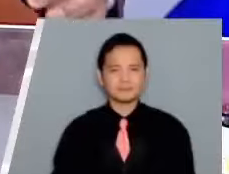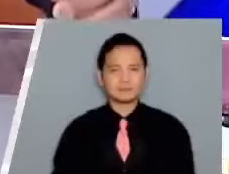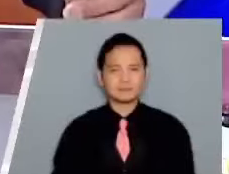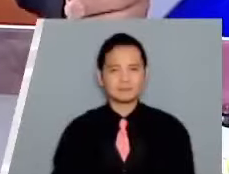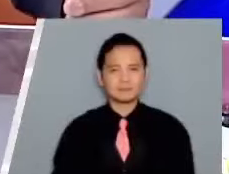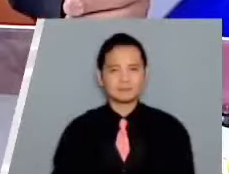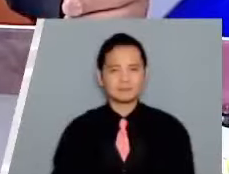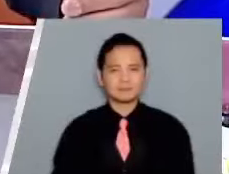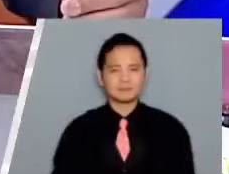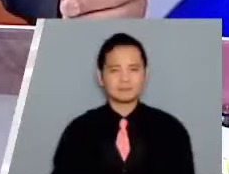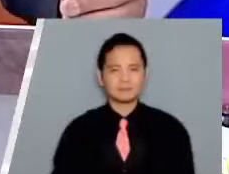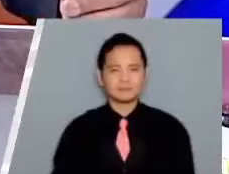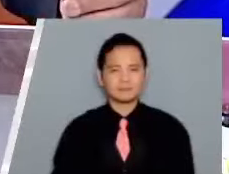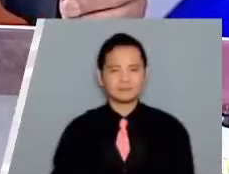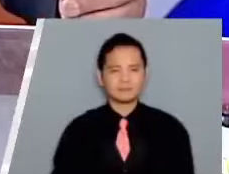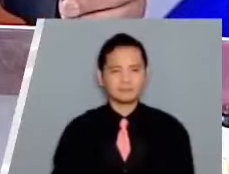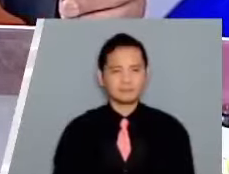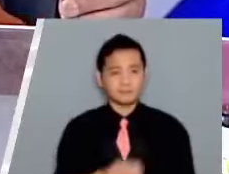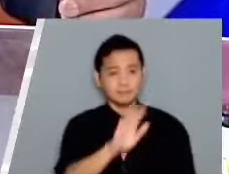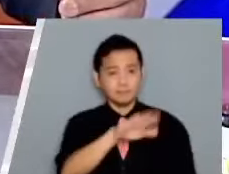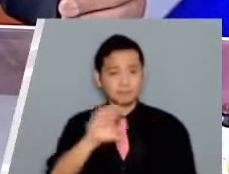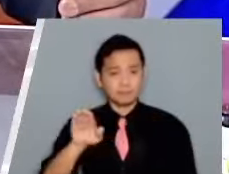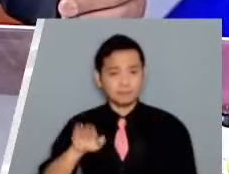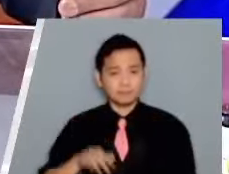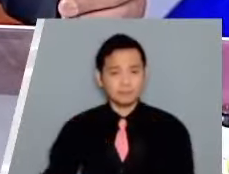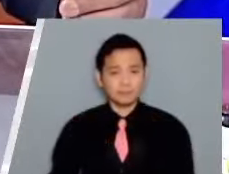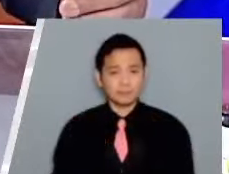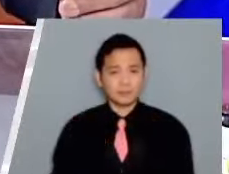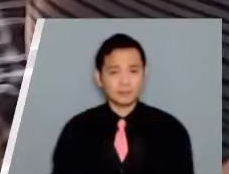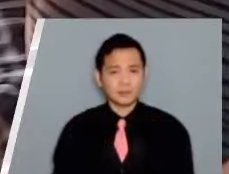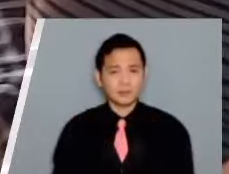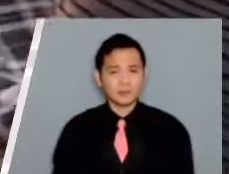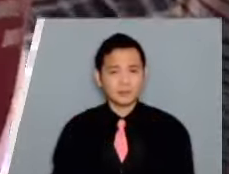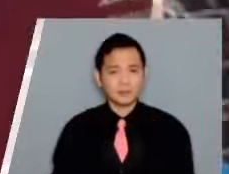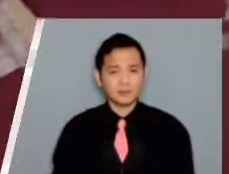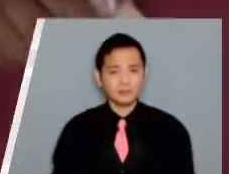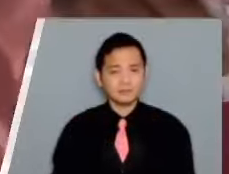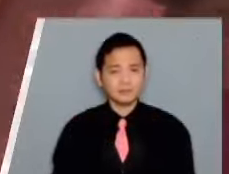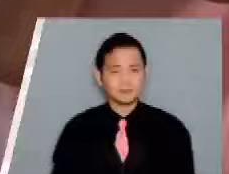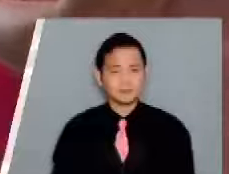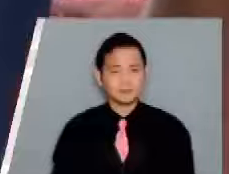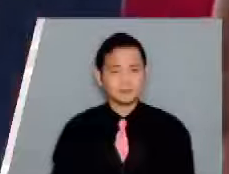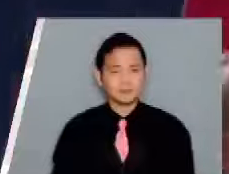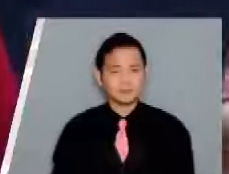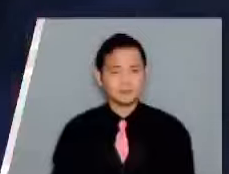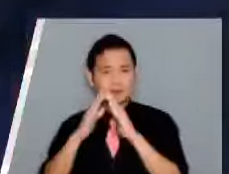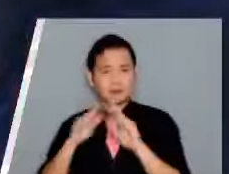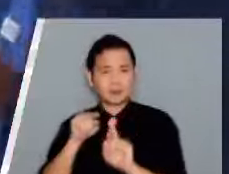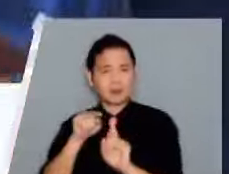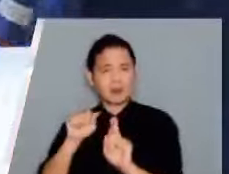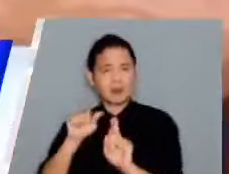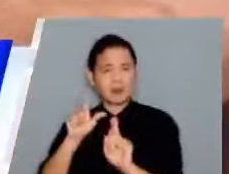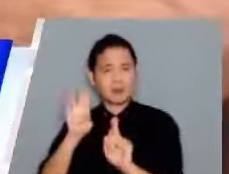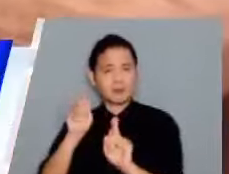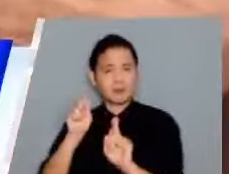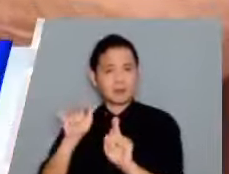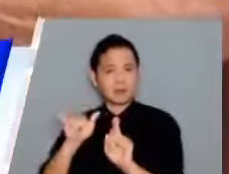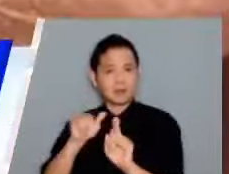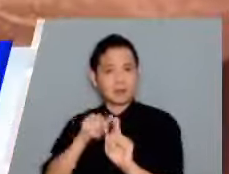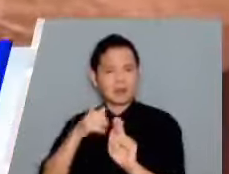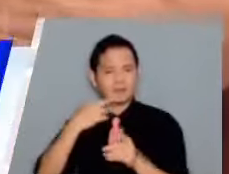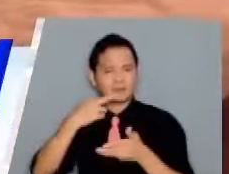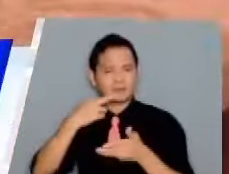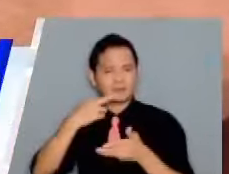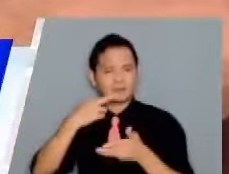Dinagsa ang murang bigas sa Kadiwa Store sa Ligaw, Albay. Nakakabili kasi roon ng bigas sa presyong 20